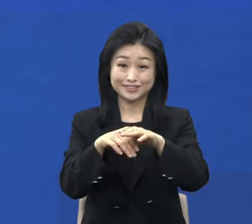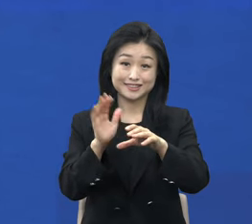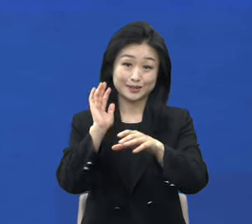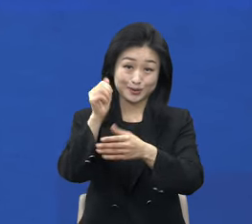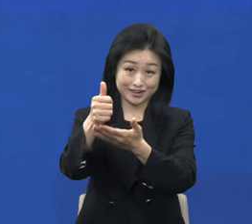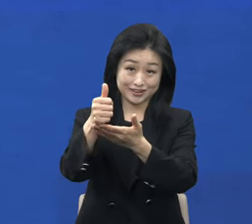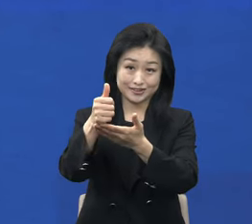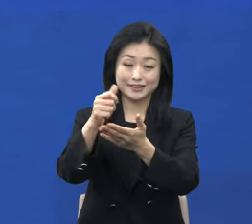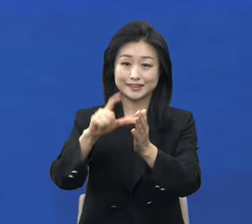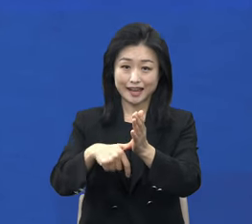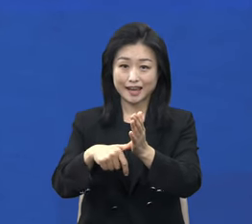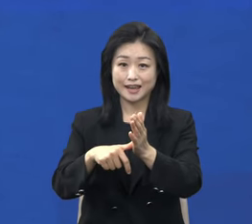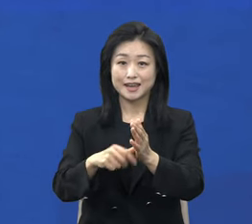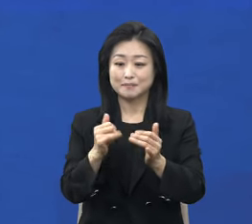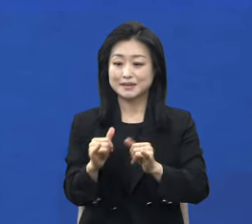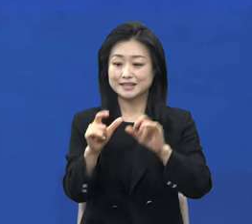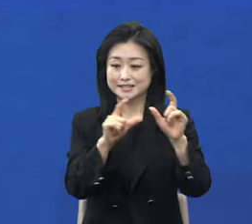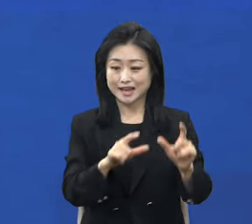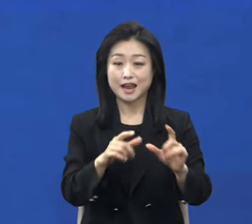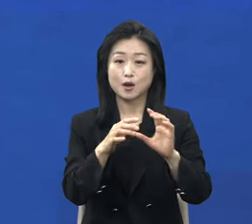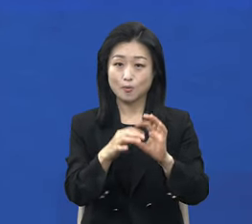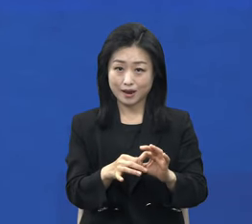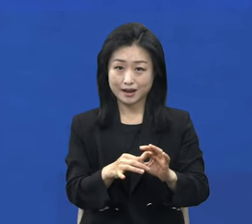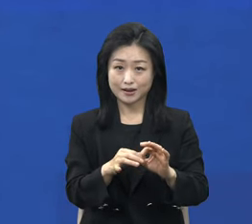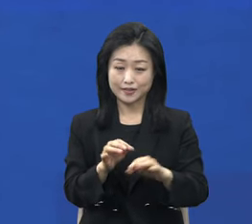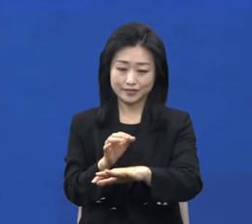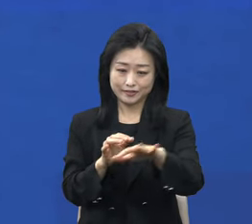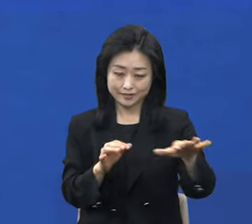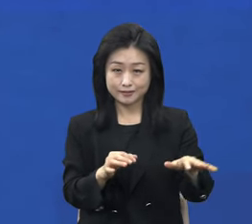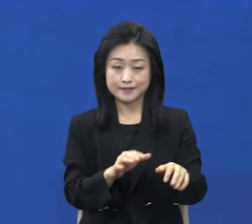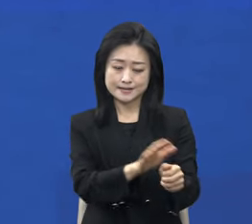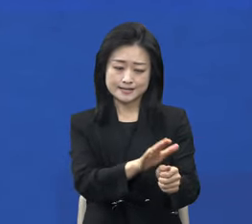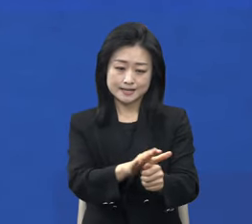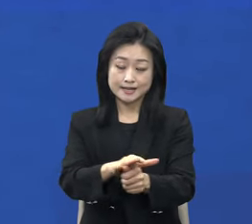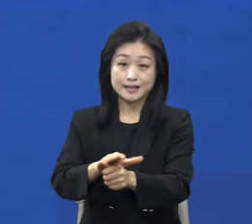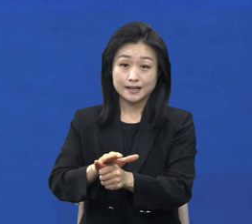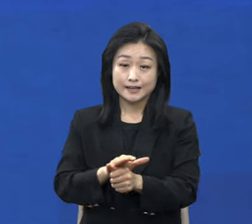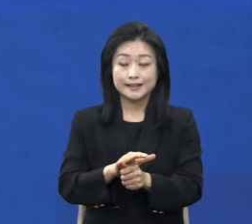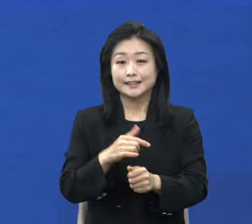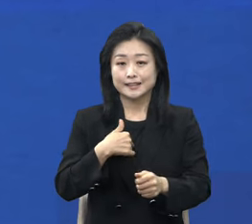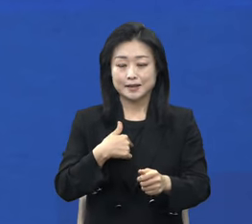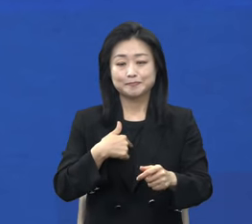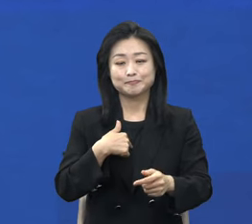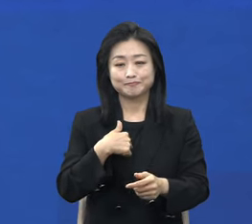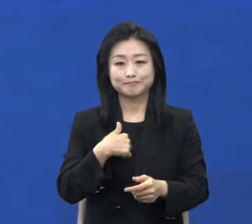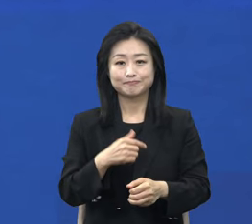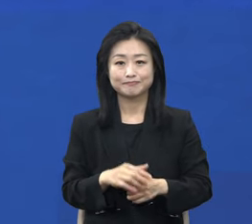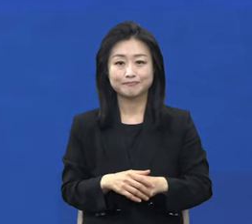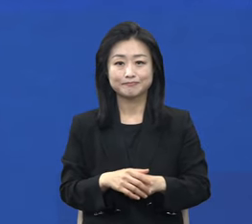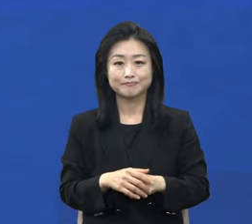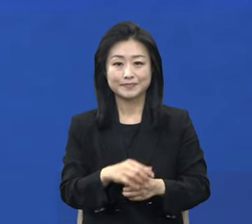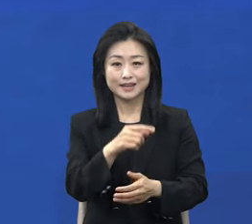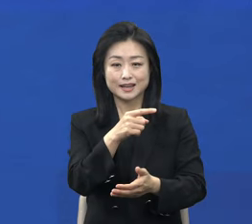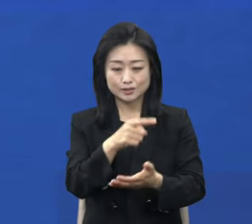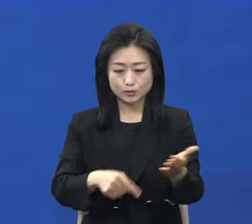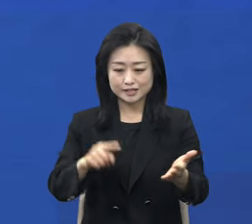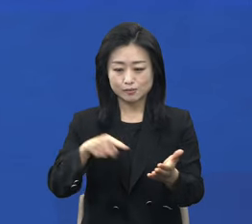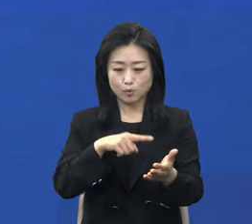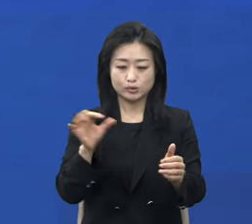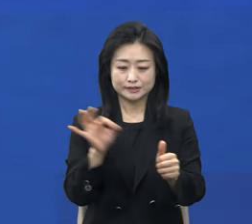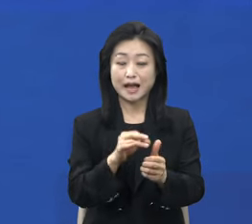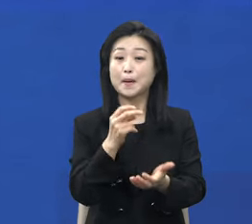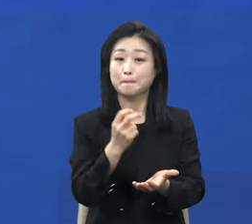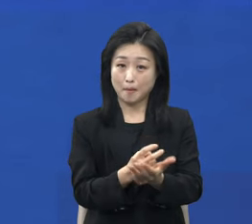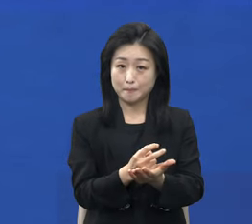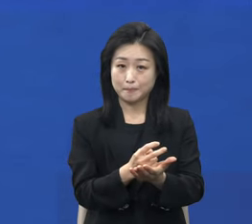내에서 민생투쟁을 하면서 비록 100점짜리는 되지 못했지만 손실보상법을 만들어낸